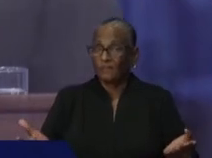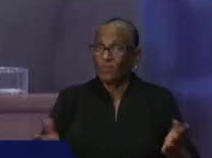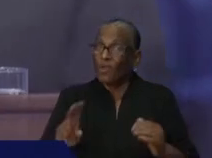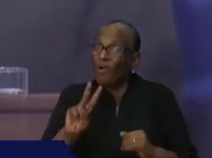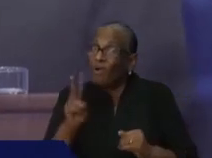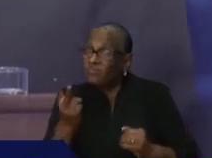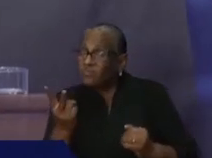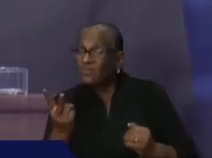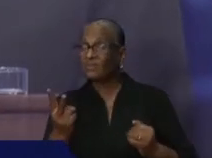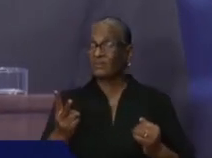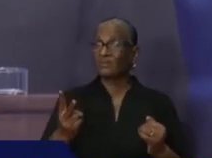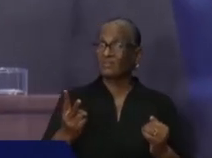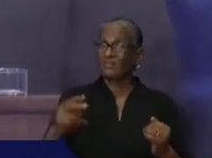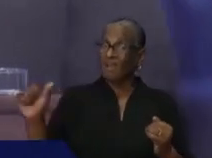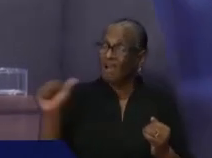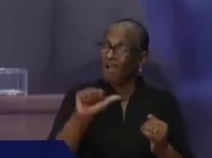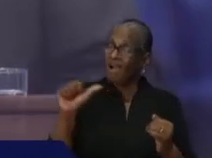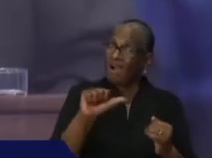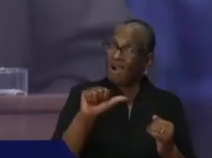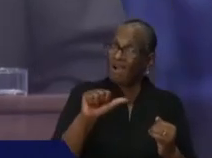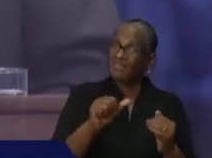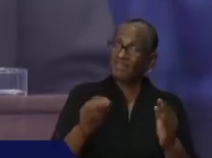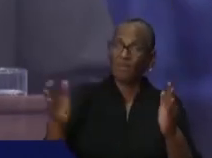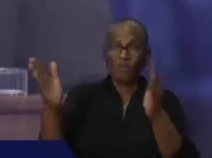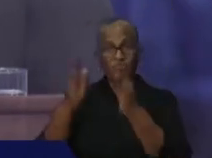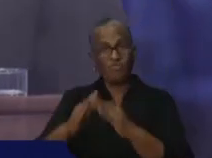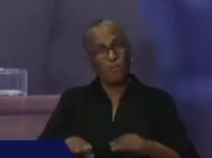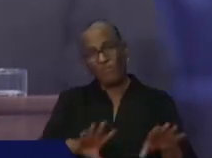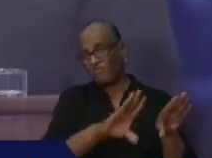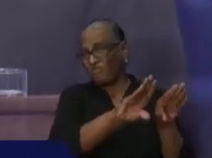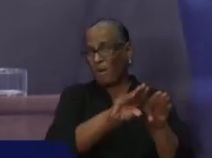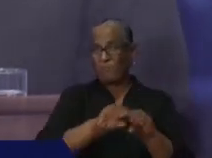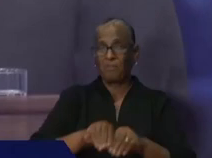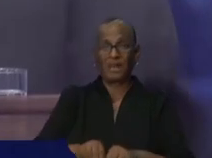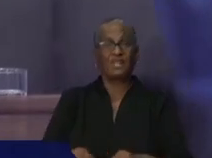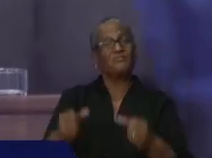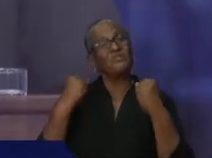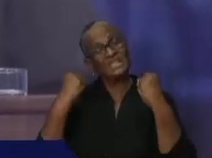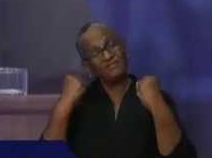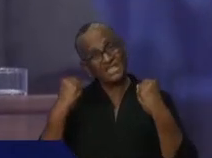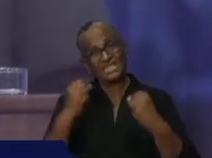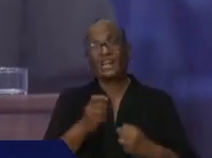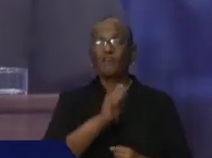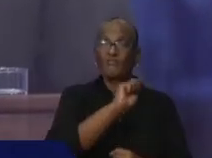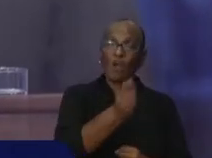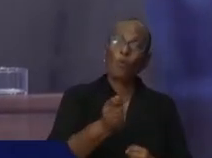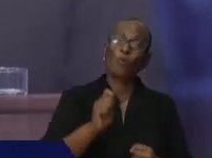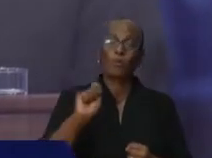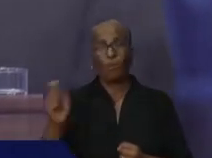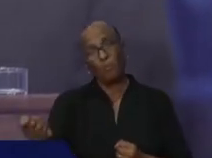of moeten kijken naar andere vormen van maatregelen ter versterking van de koopkracht.